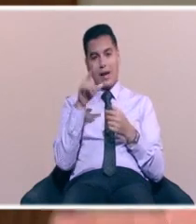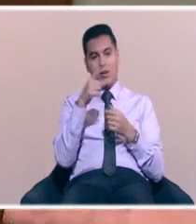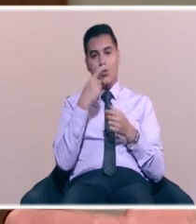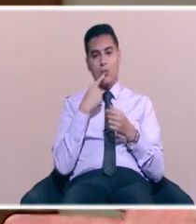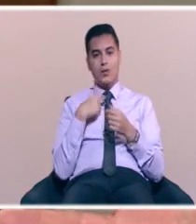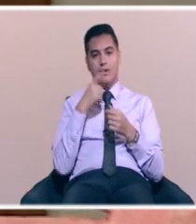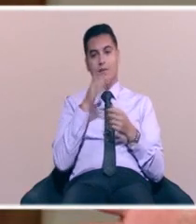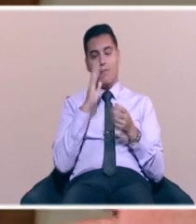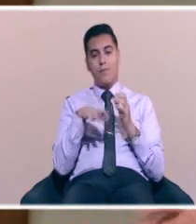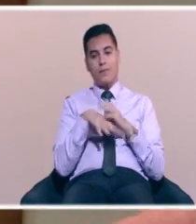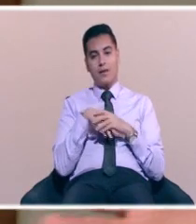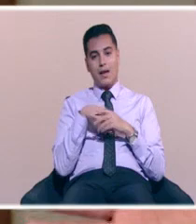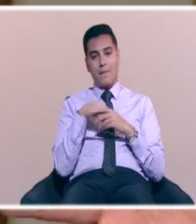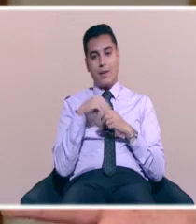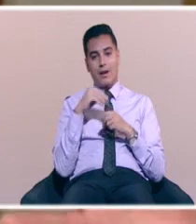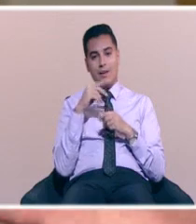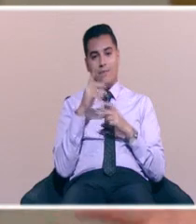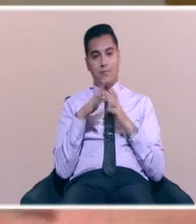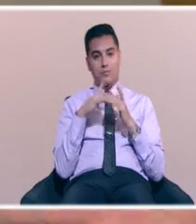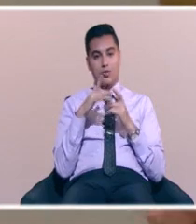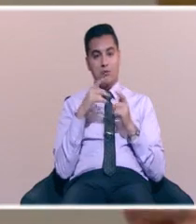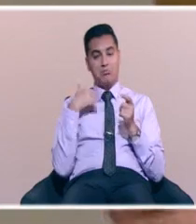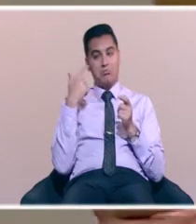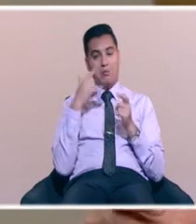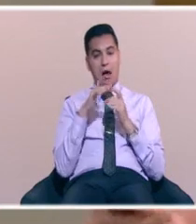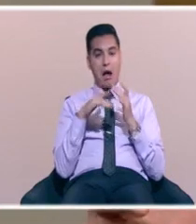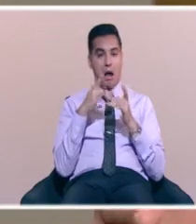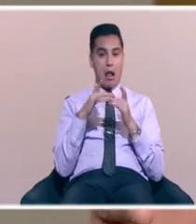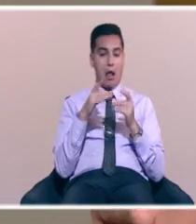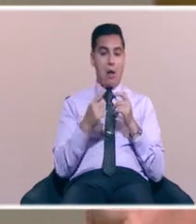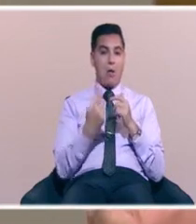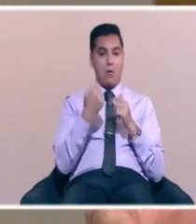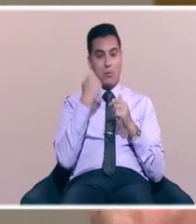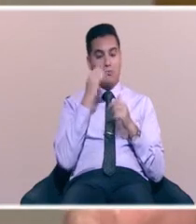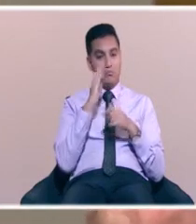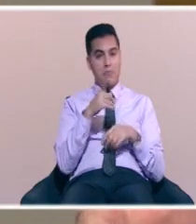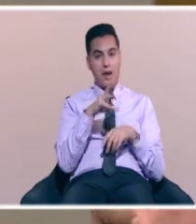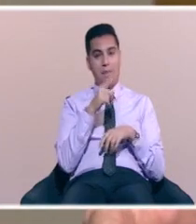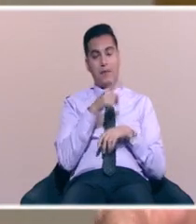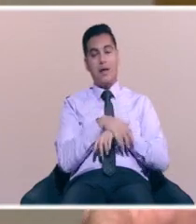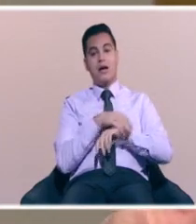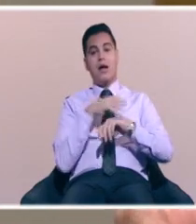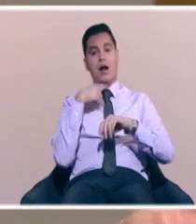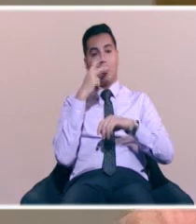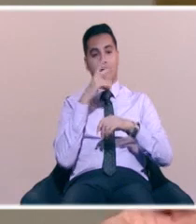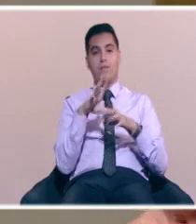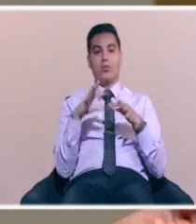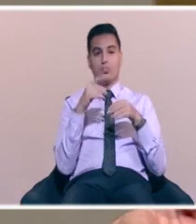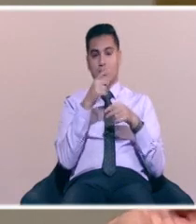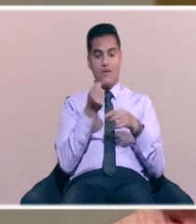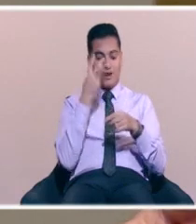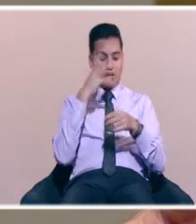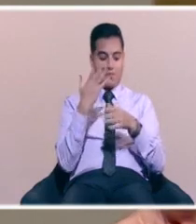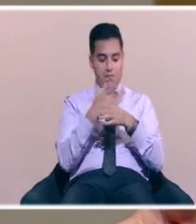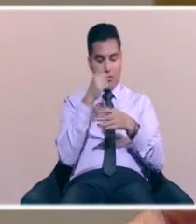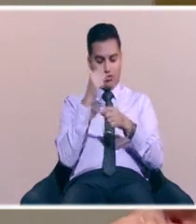يعمل مسلسل يعني لوحده، يعني ممكن يطلع هو يتكلم ويرد الشخصيات كلها، لان هو ما شاء الله عنده الردود